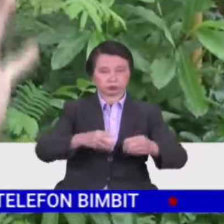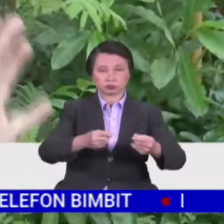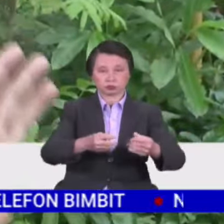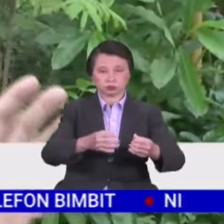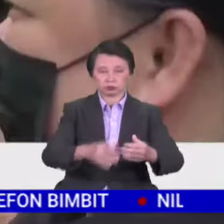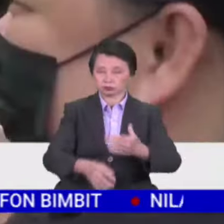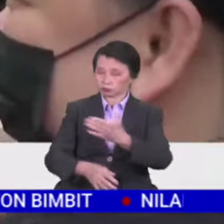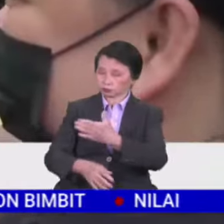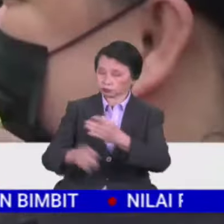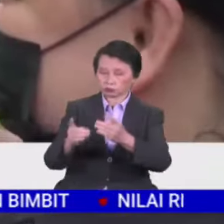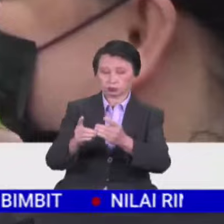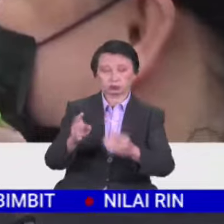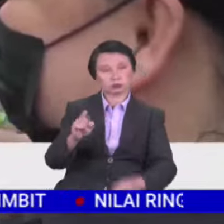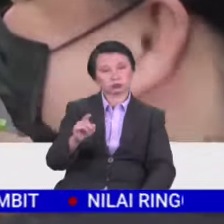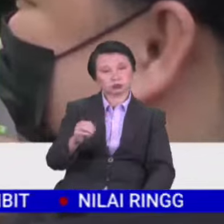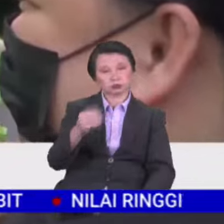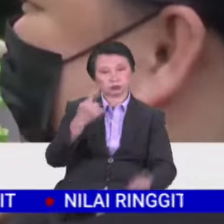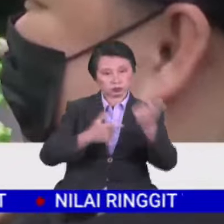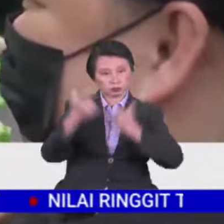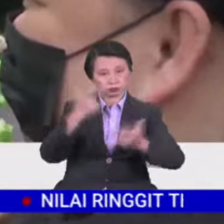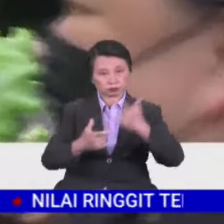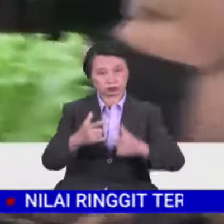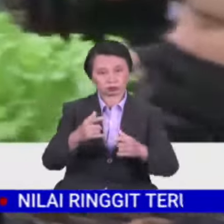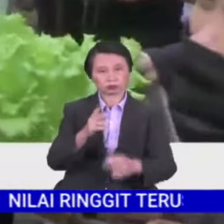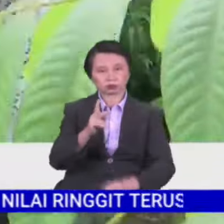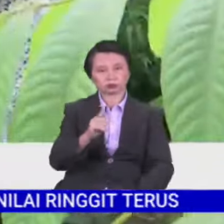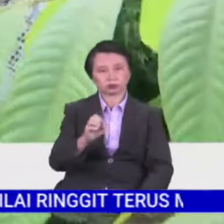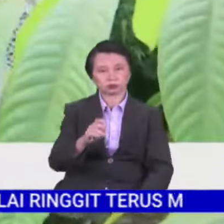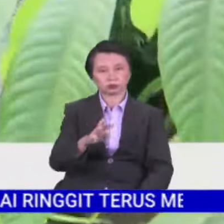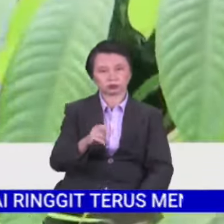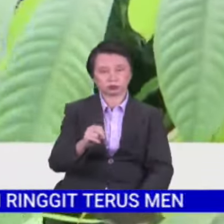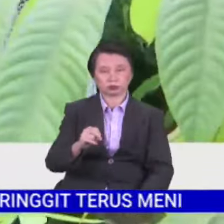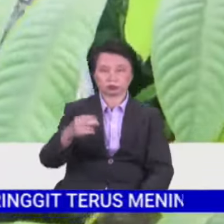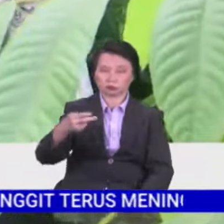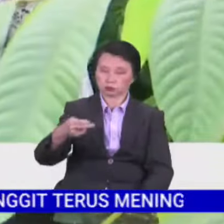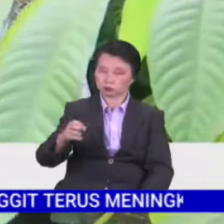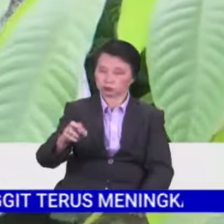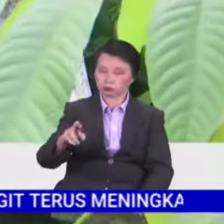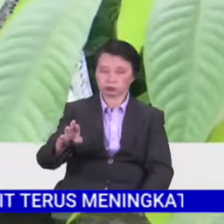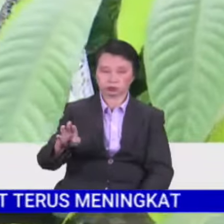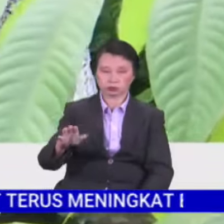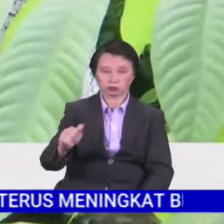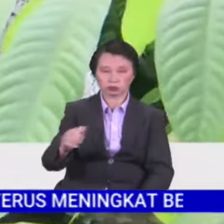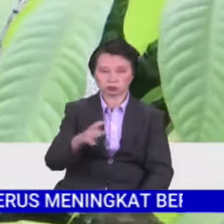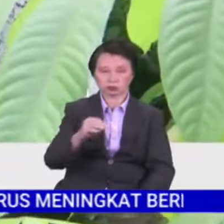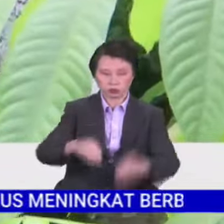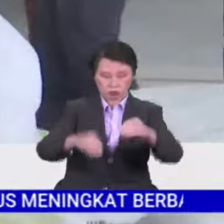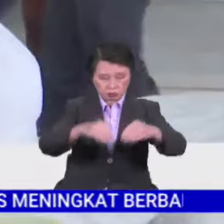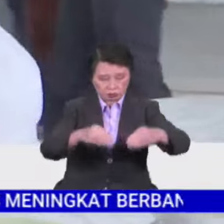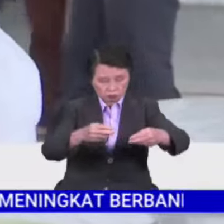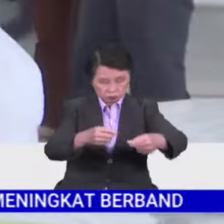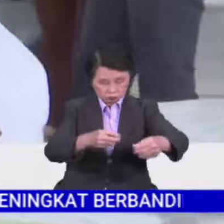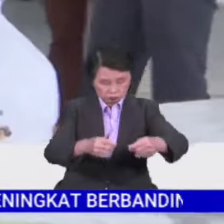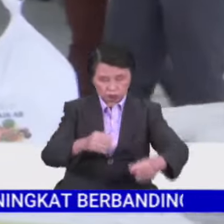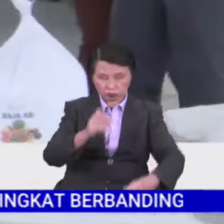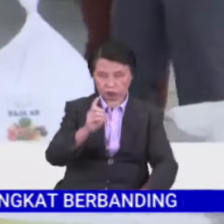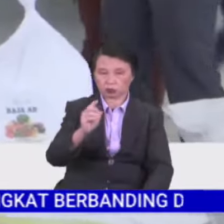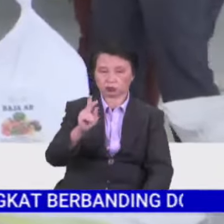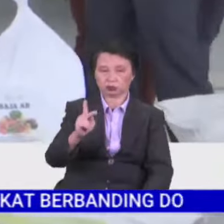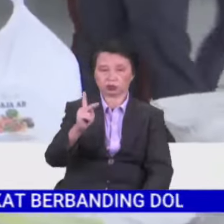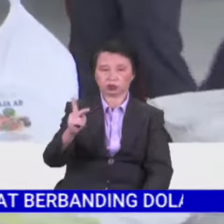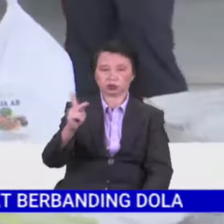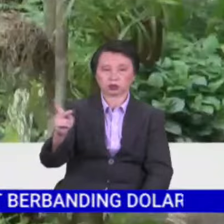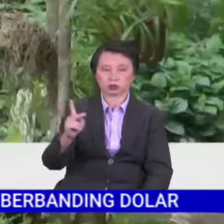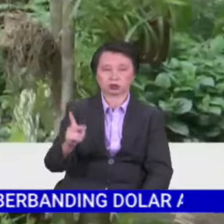Mereka ditemui RTM selepas lawatan ke kebun herba dan set hidroponik serta menuai salad hidroponik di nursery di BKK Kota